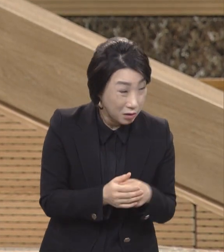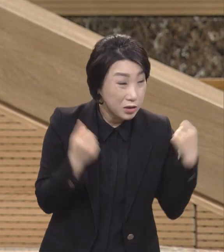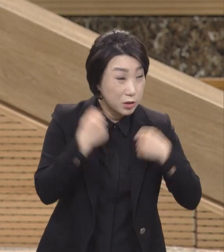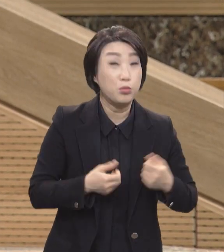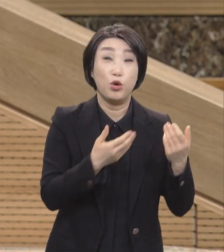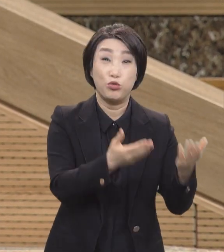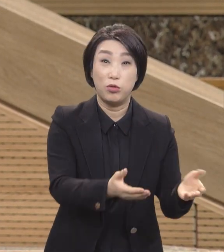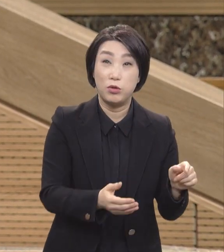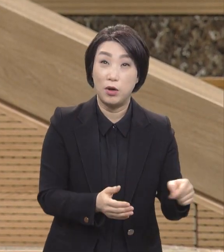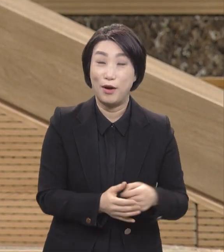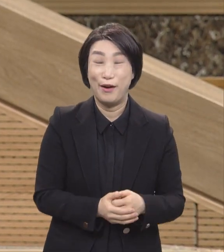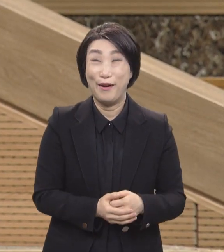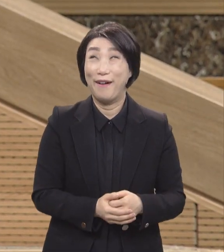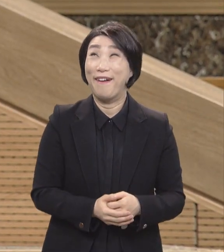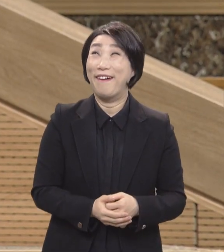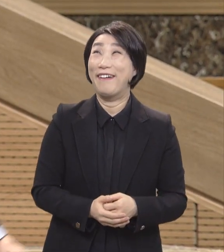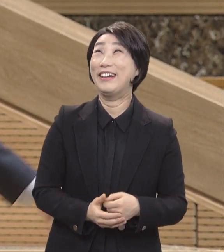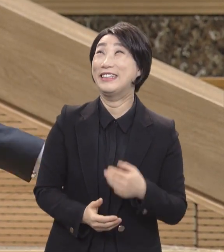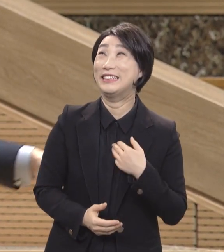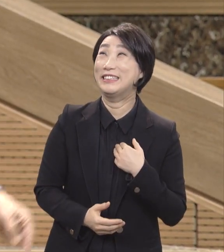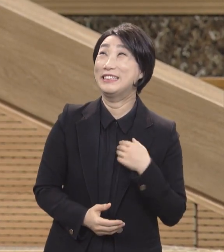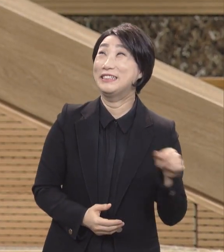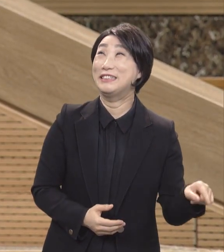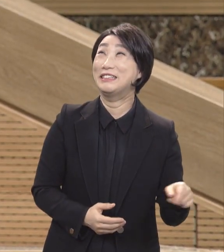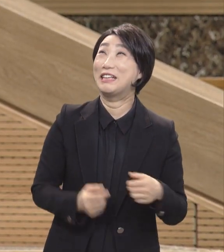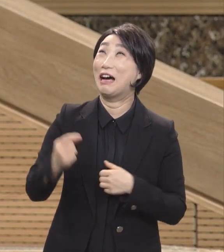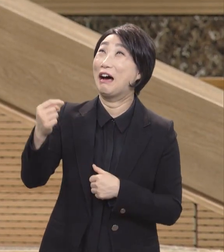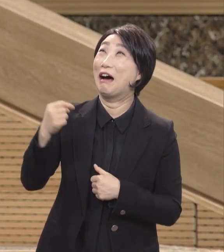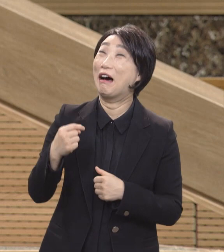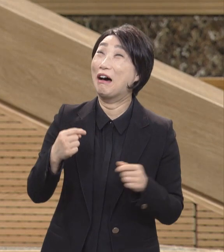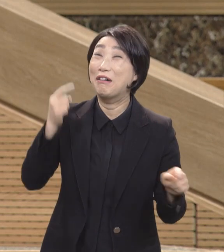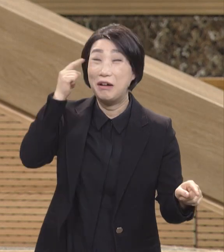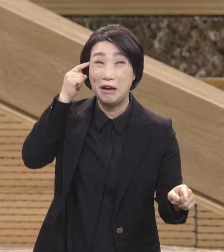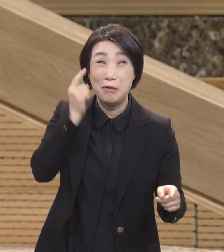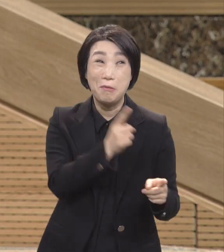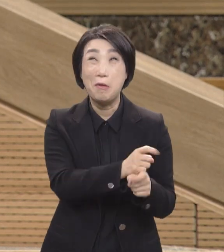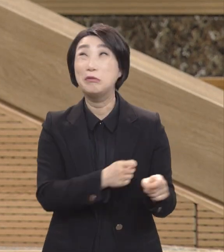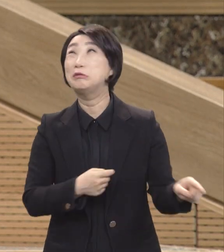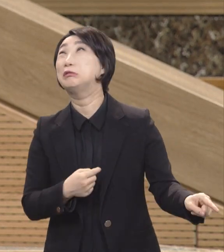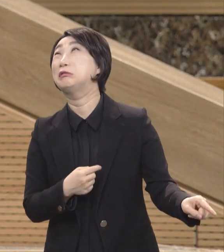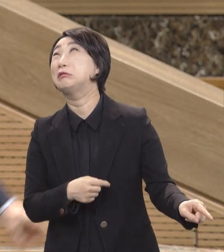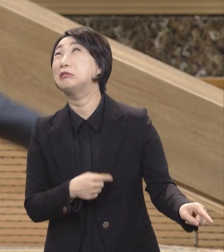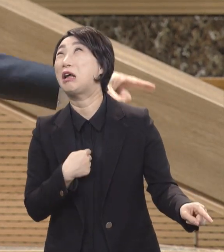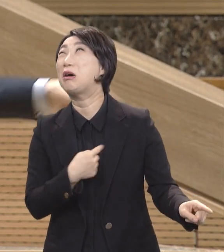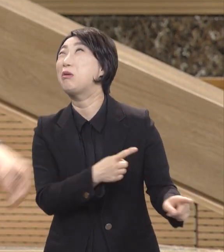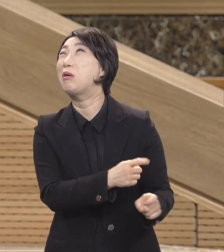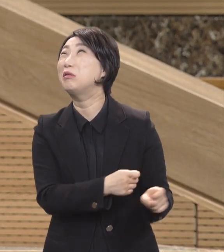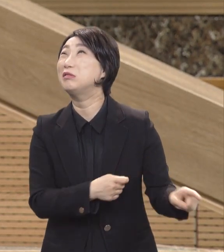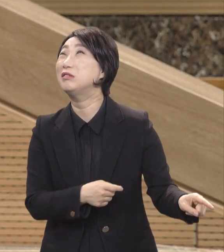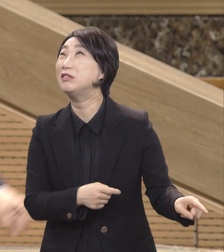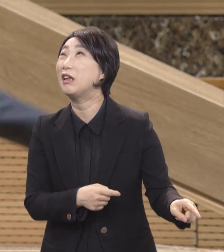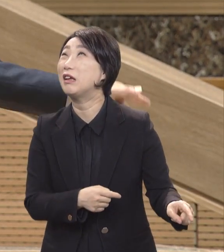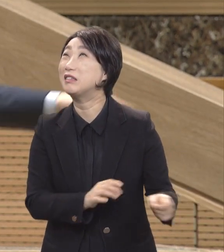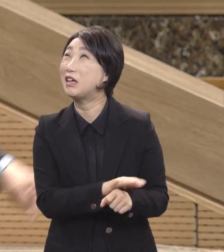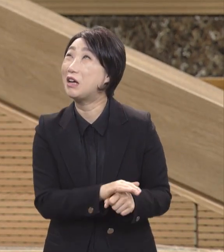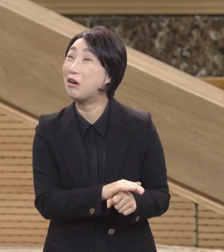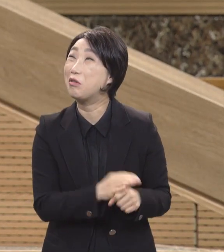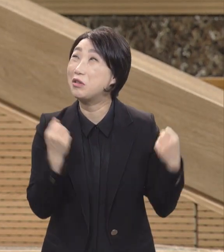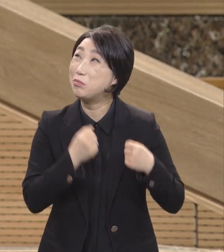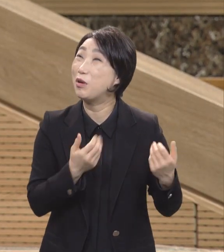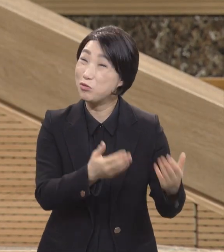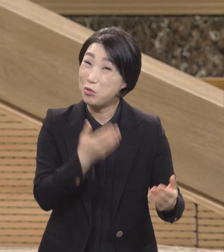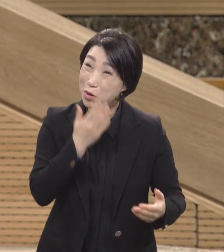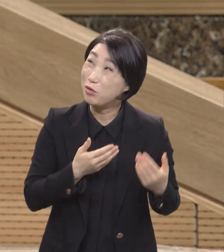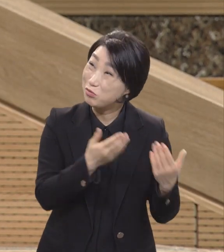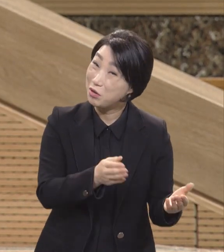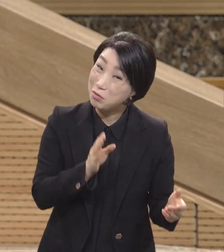입혀라. 아니 이런 게 있어. 원수는 원수지. 원수지. 어떻게 이런 게 있느냐